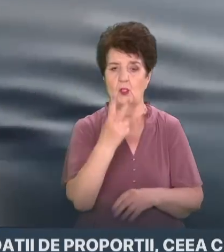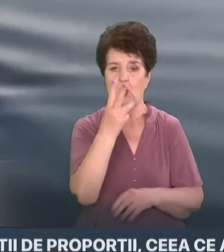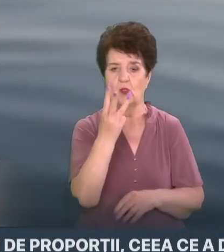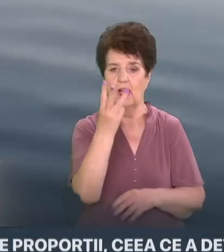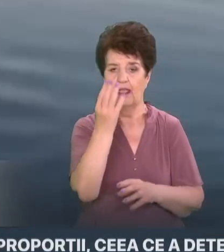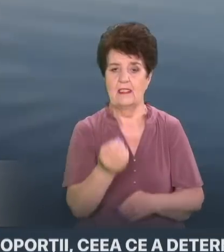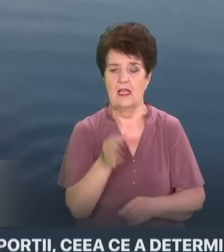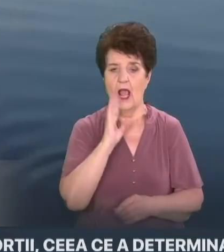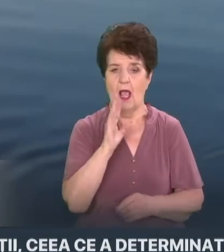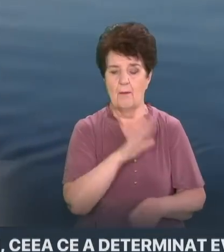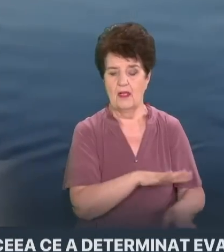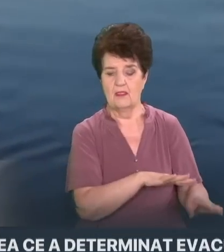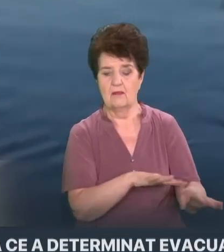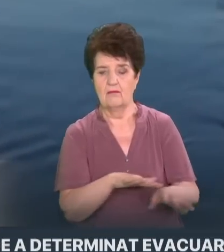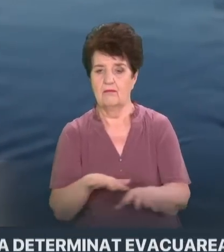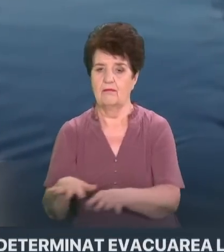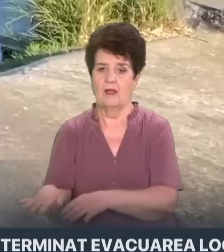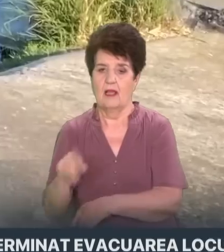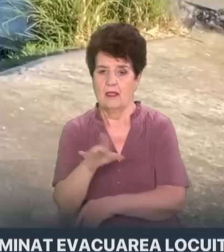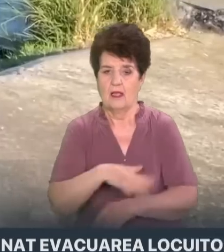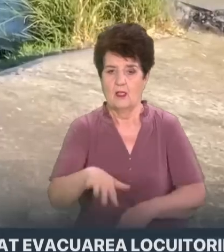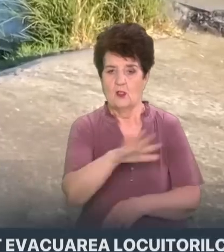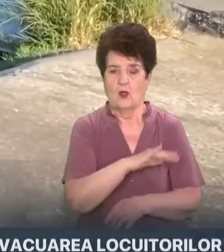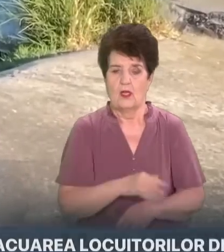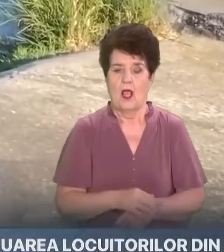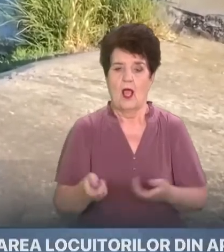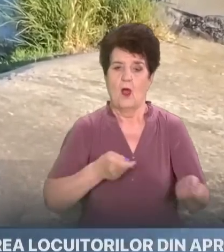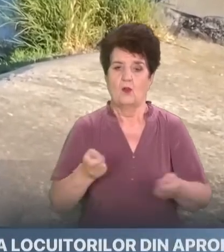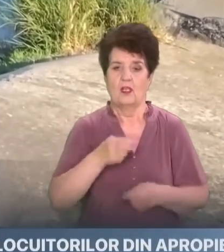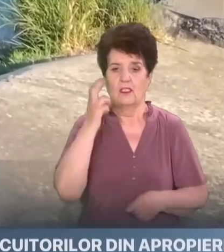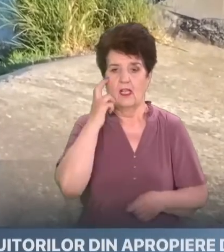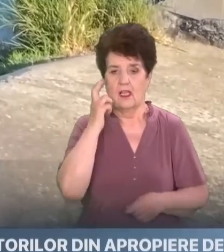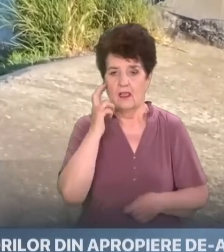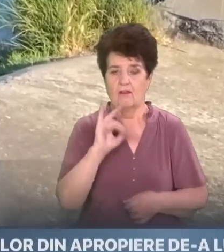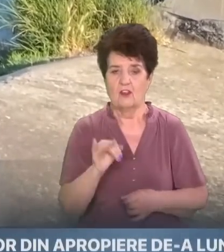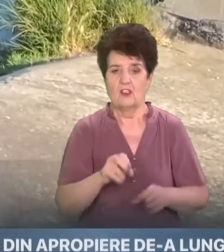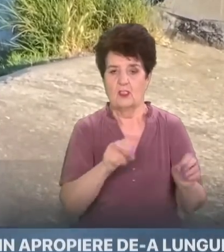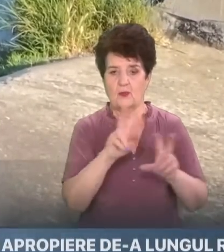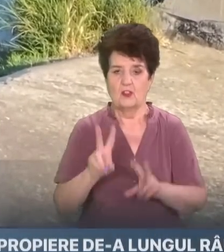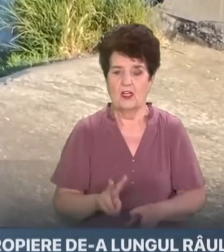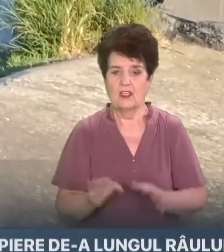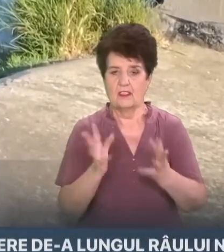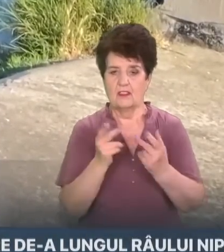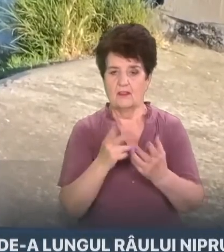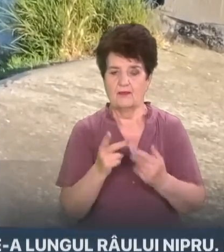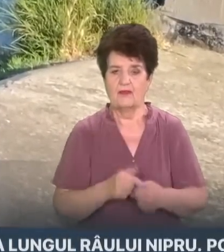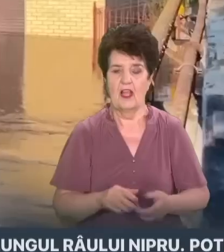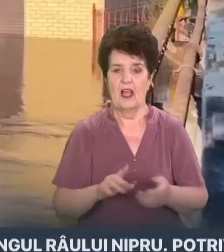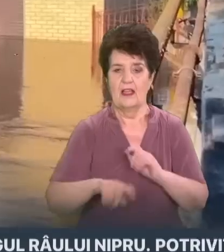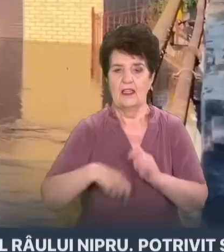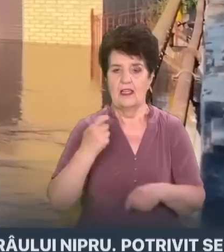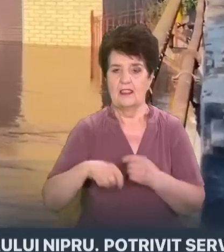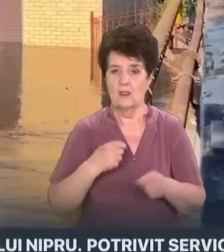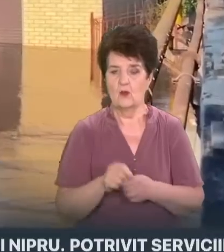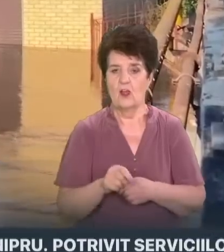ca apa să se scurgă din zonele afectate. Autoritățile de la Kiev și specialiștii încearcă să evalueze amploarea distrugerilor,